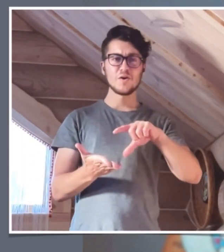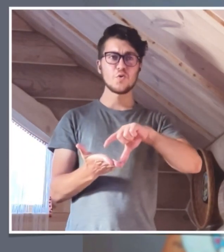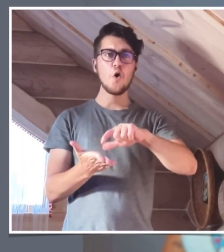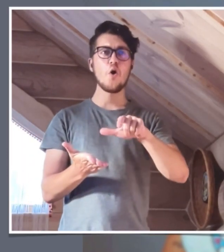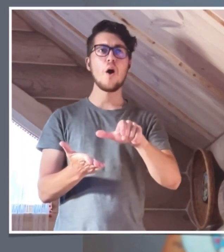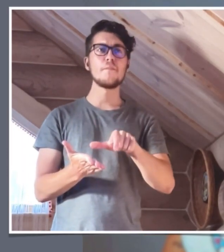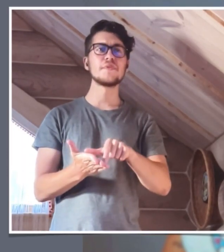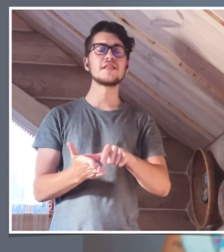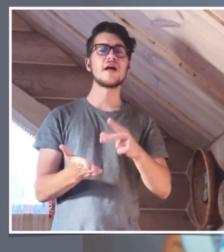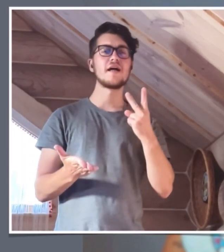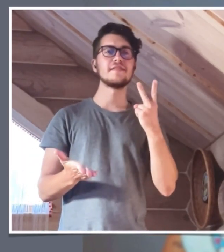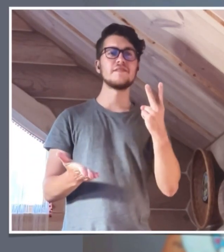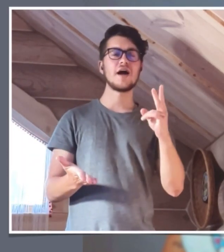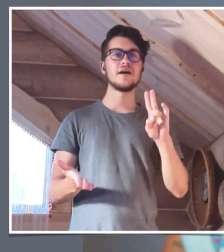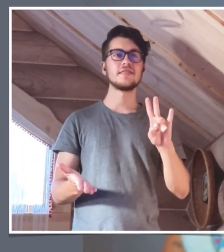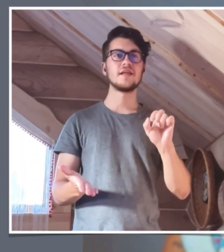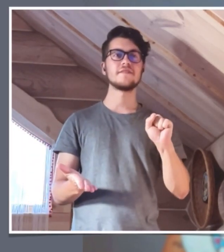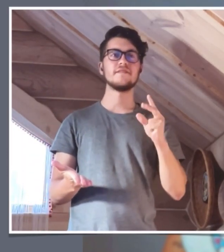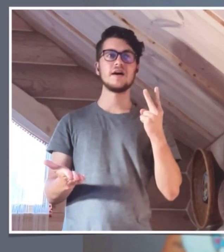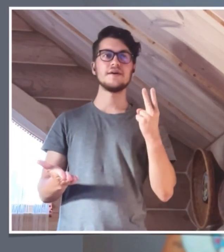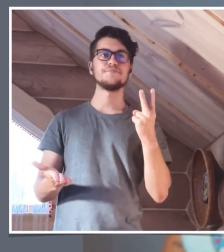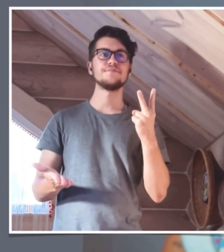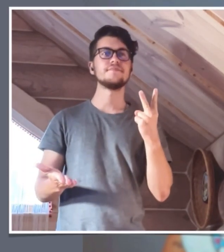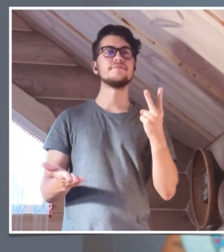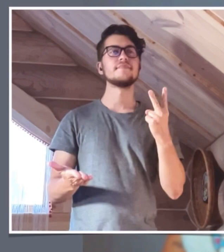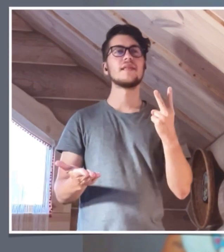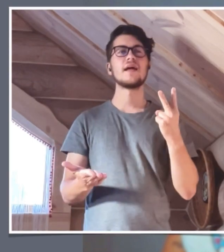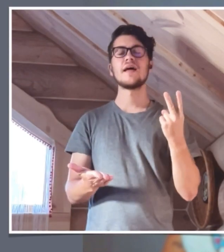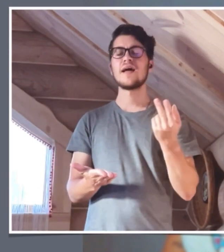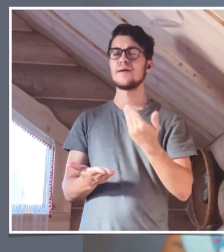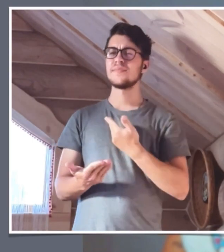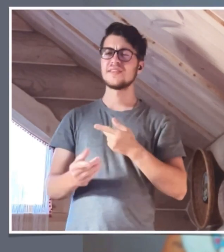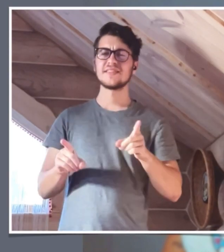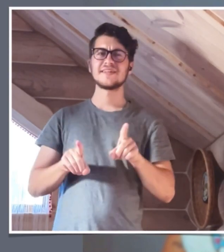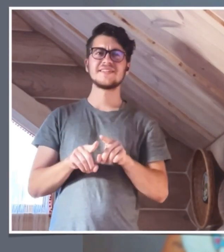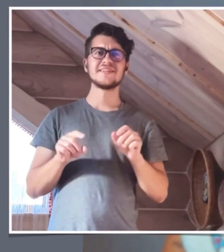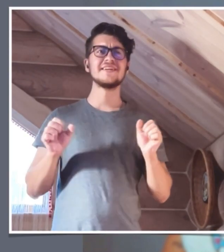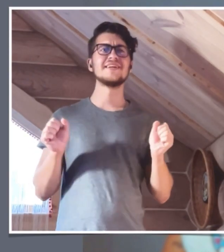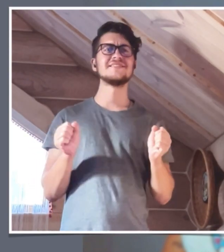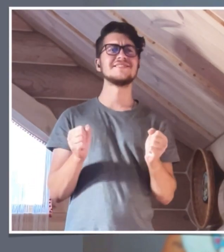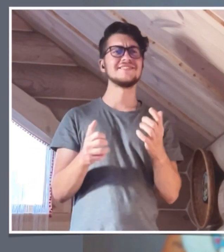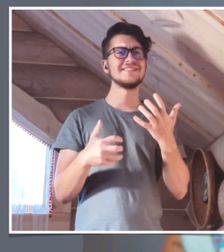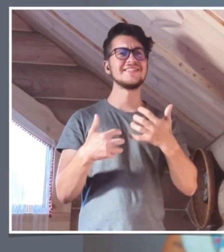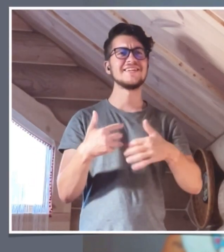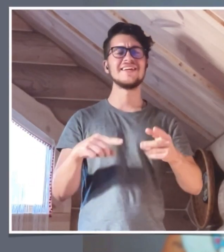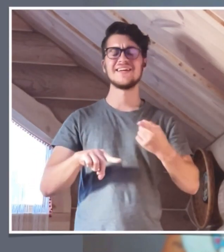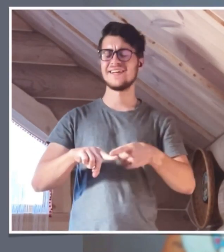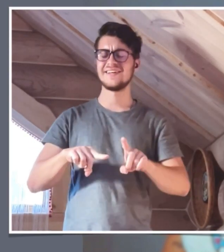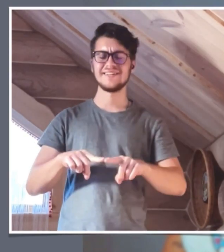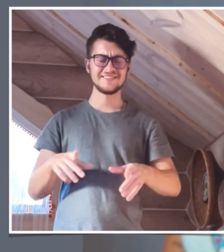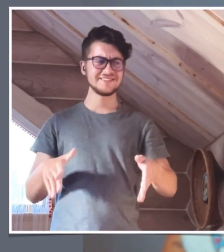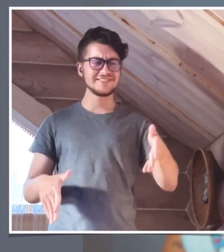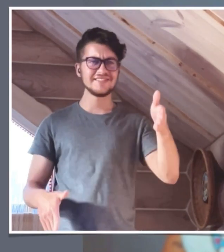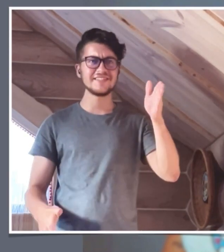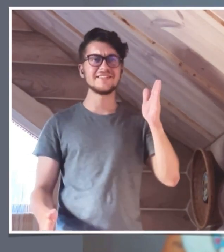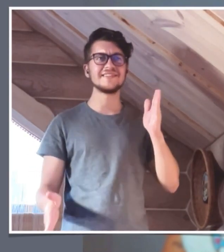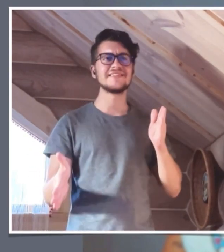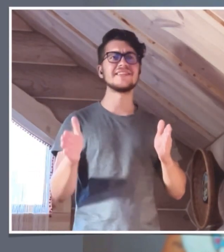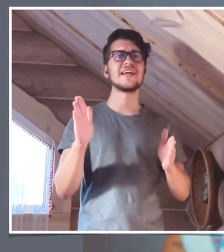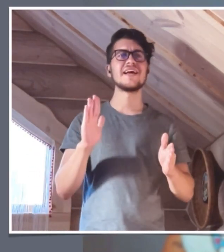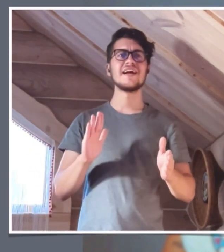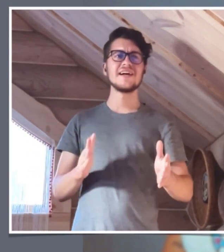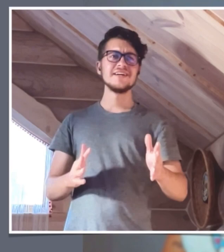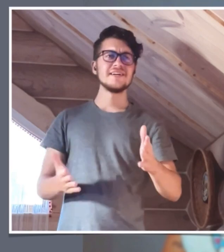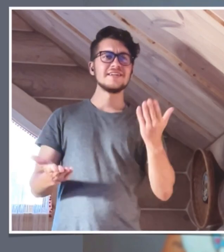полетаю комнат тот панда 2 нет отец на слете гости